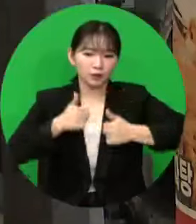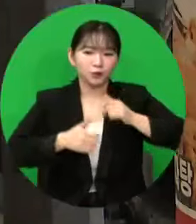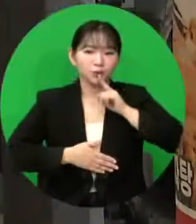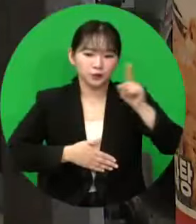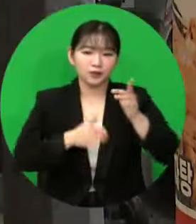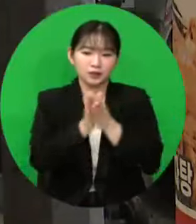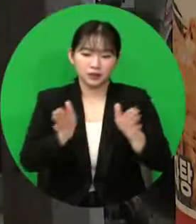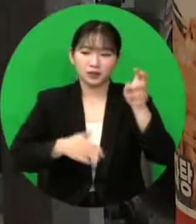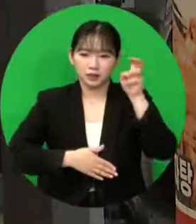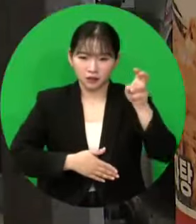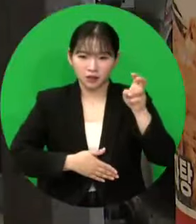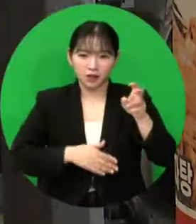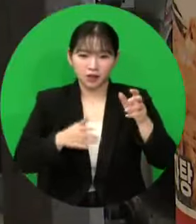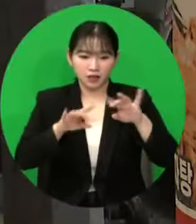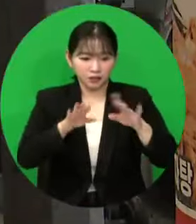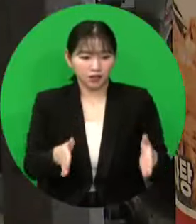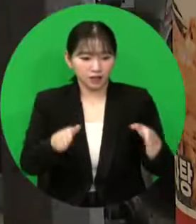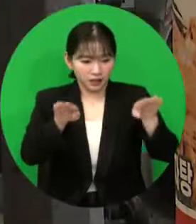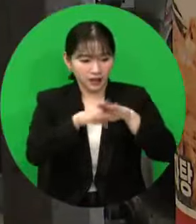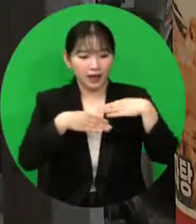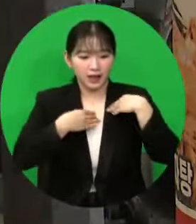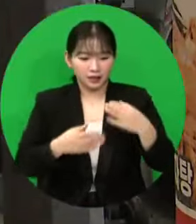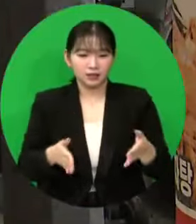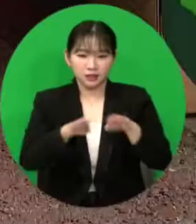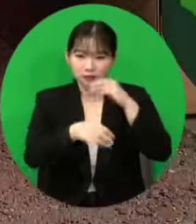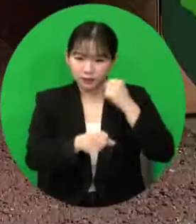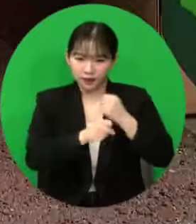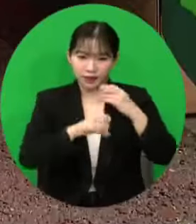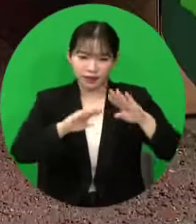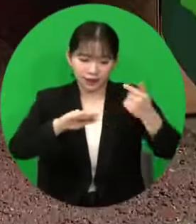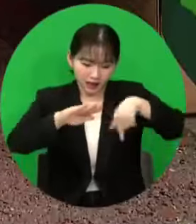한편 변압기의 안전시설 마련과 지중화